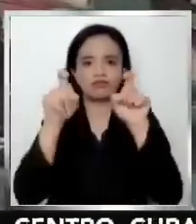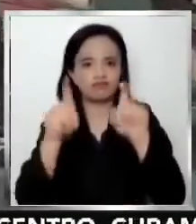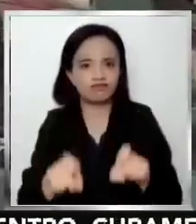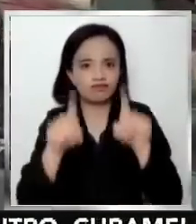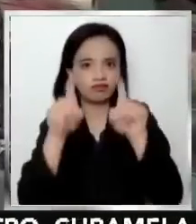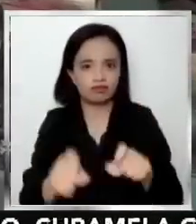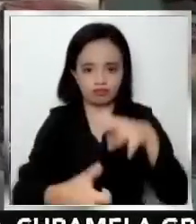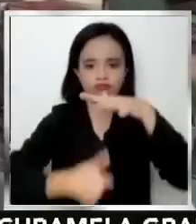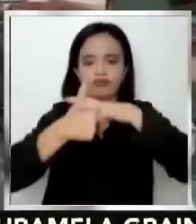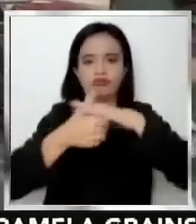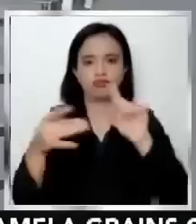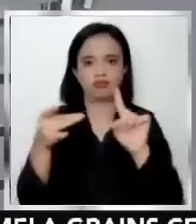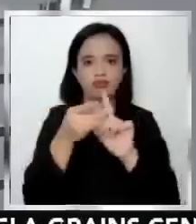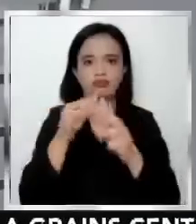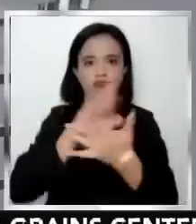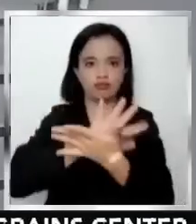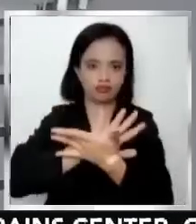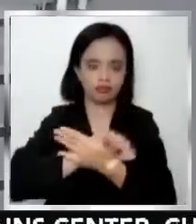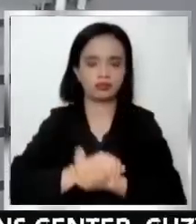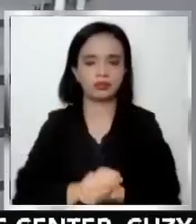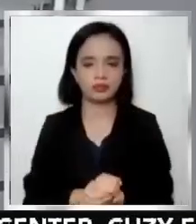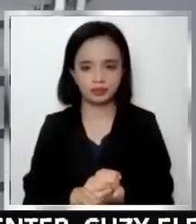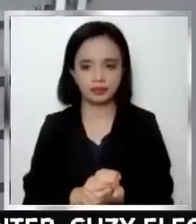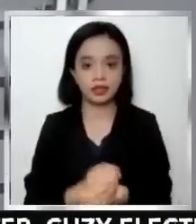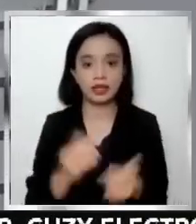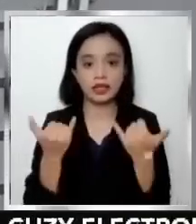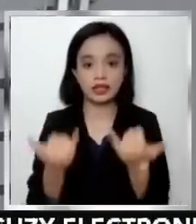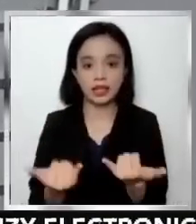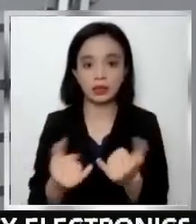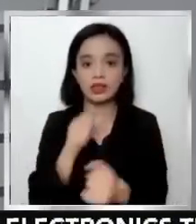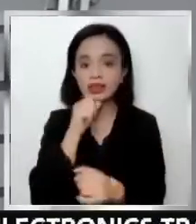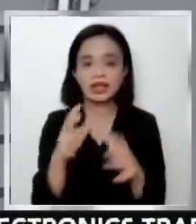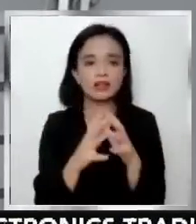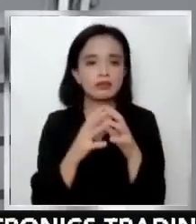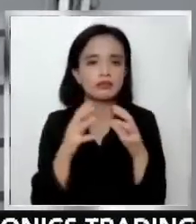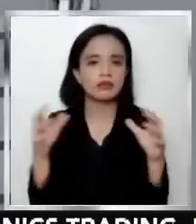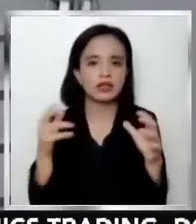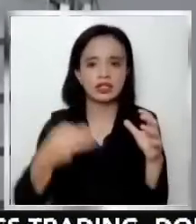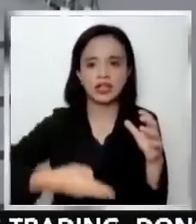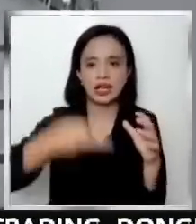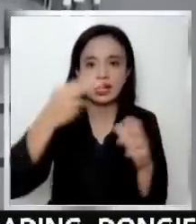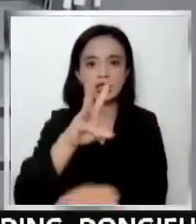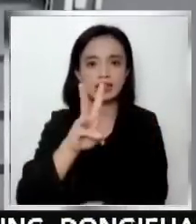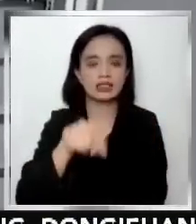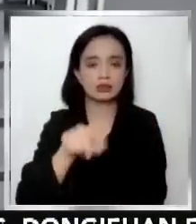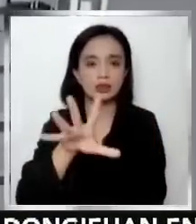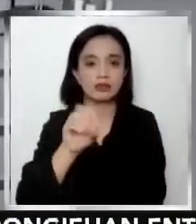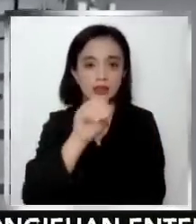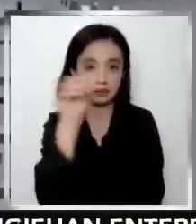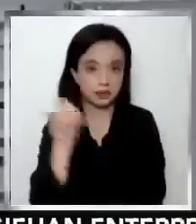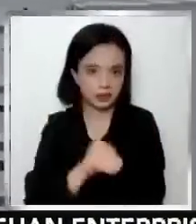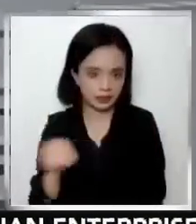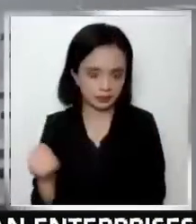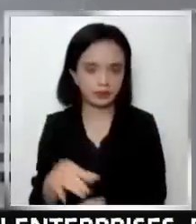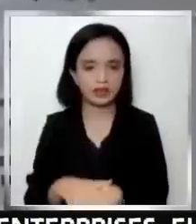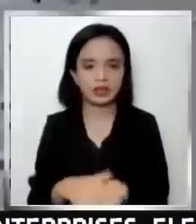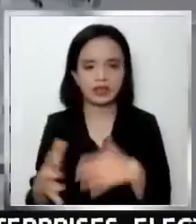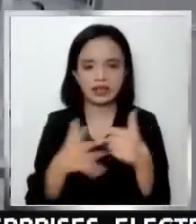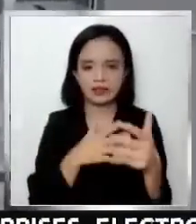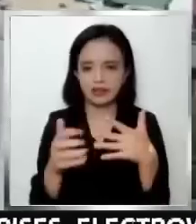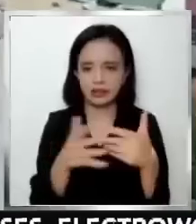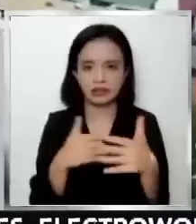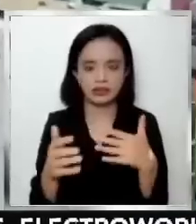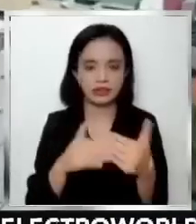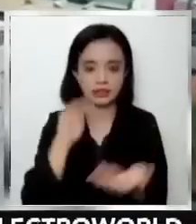ng World Health Organization. So far naman, hindi pa masyadong mataas itong 6.5%. Relatively, kahit lagpas na siya ng 5%, hindi pa